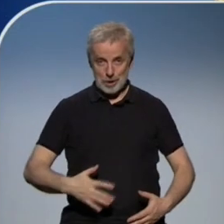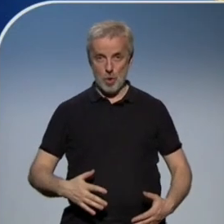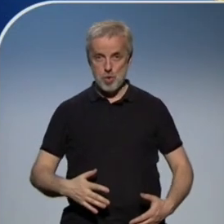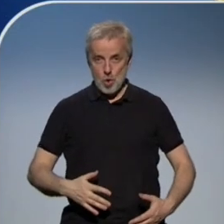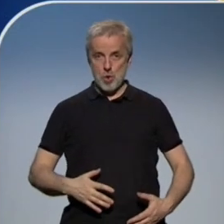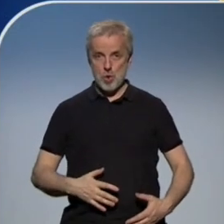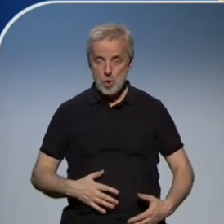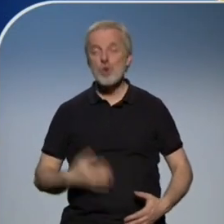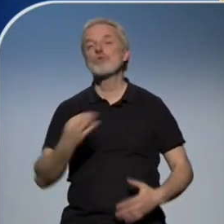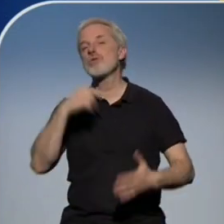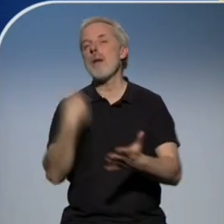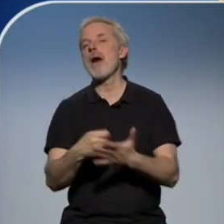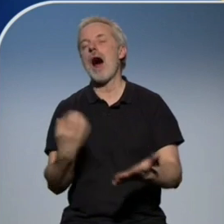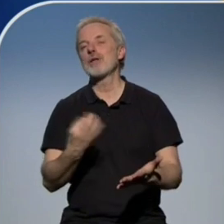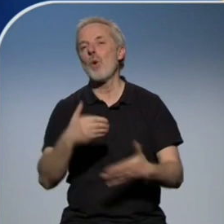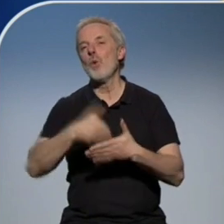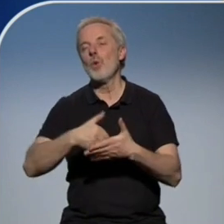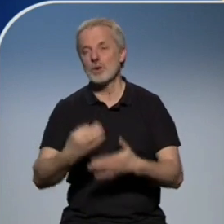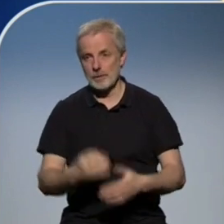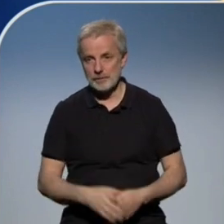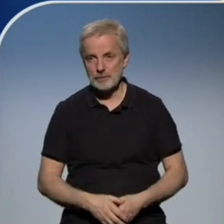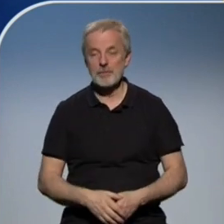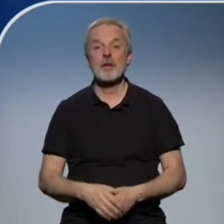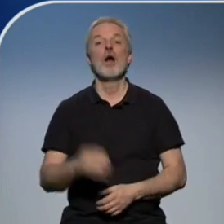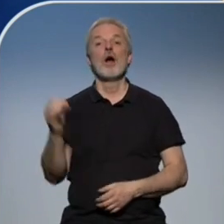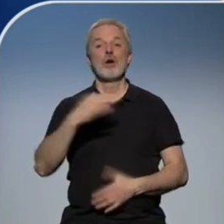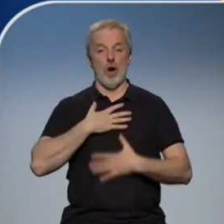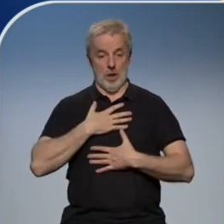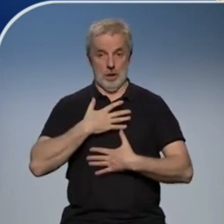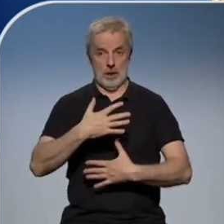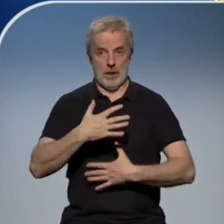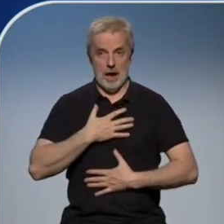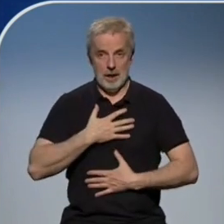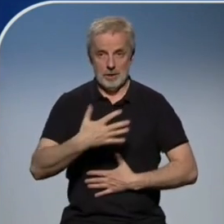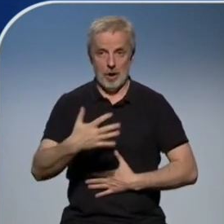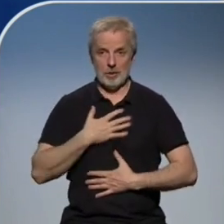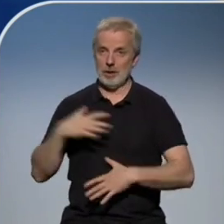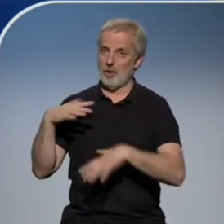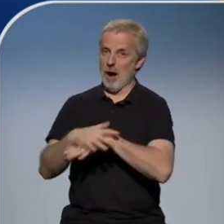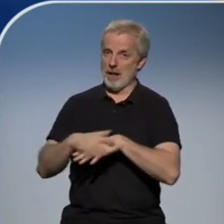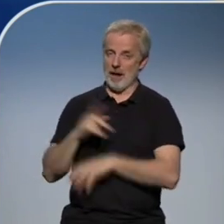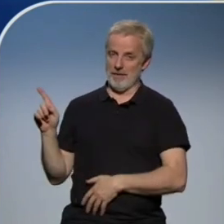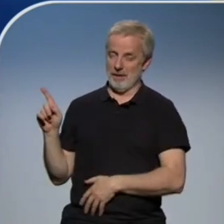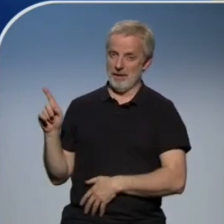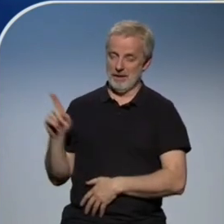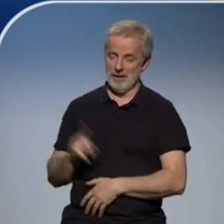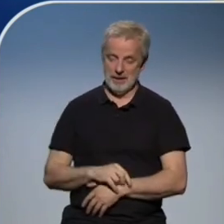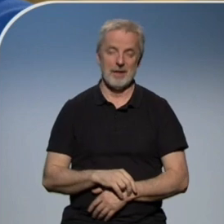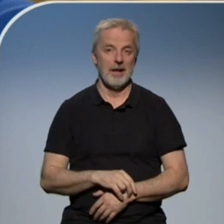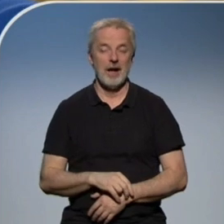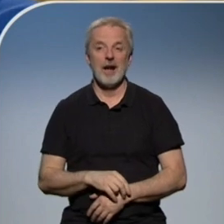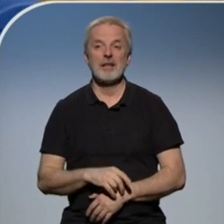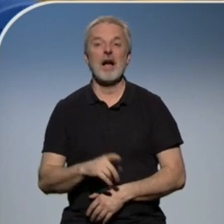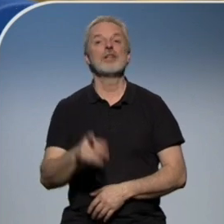tom? Ten dech do hrudníku signalizuje větší napětí. Mm-hmm. Co já jsem to věděla. takže